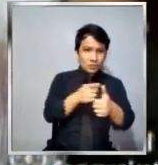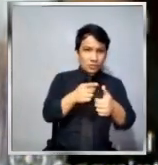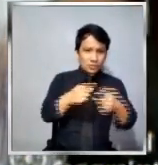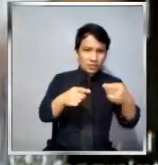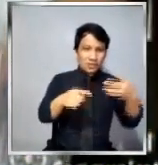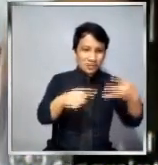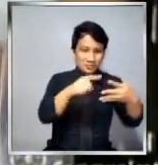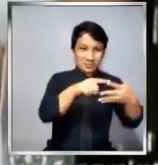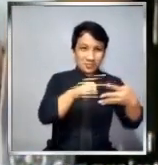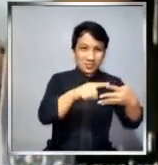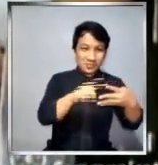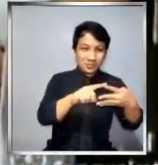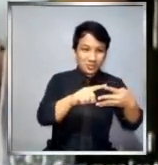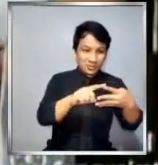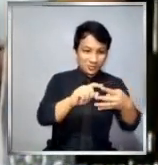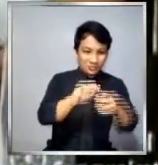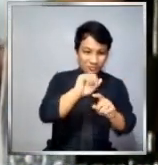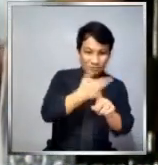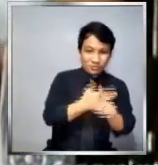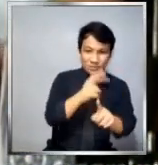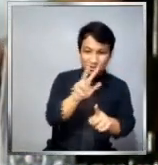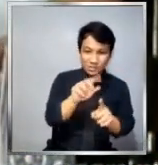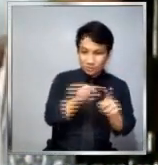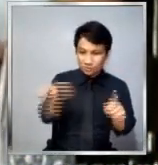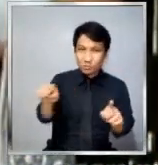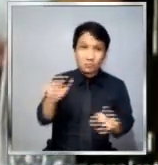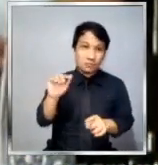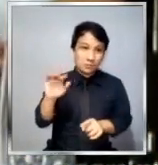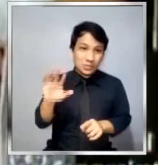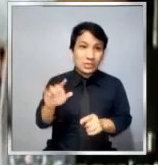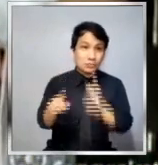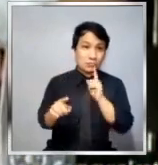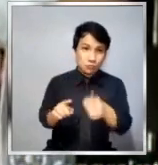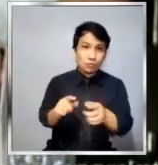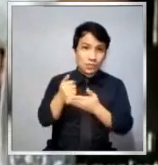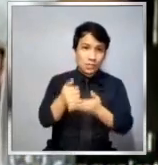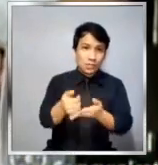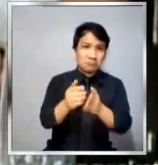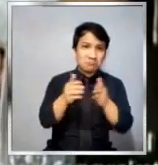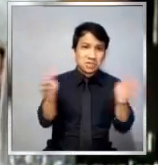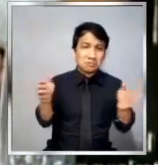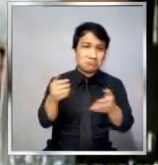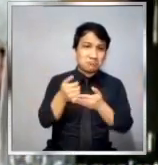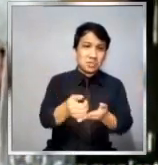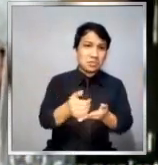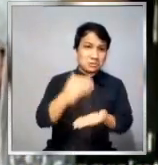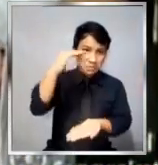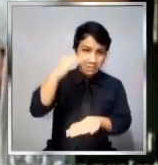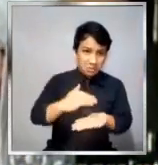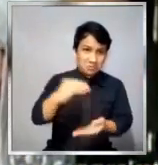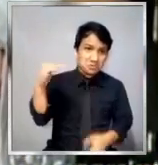August 3 to August 18. So nakatulong po ito, Mr. President, sa pagbawas ng